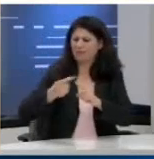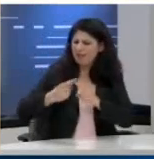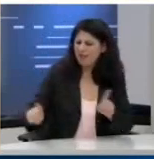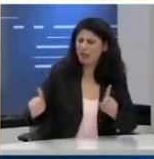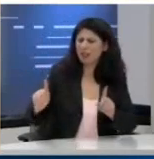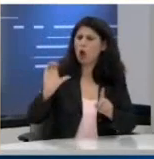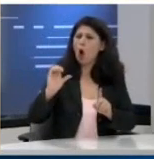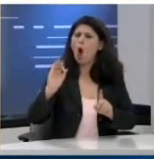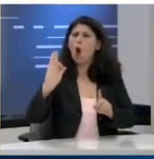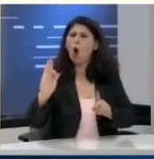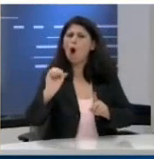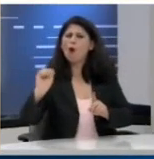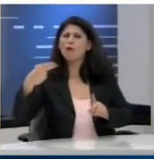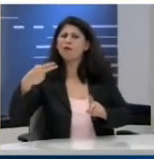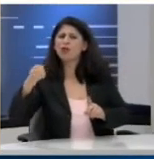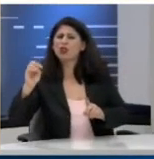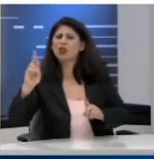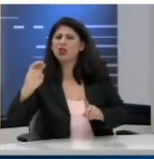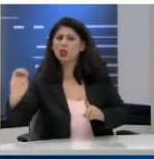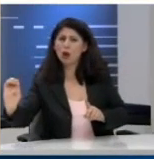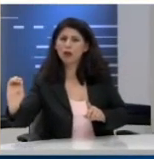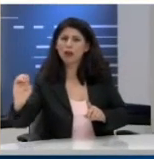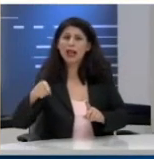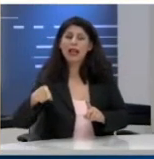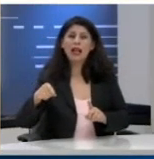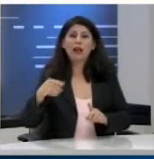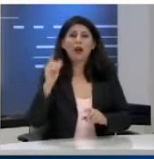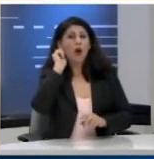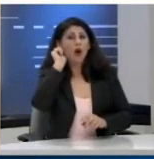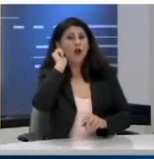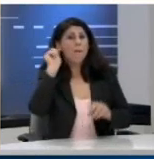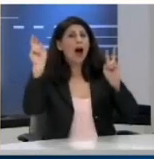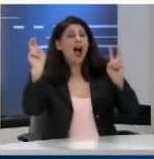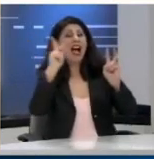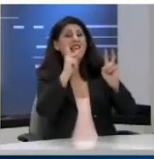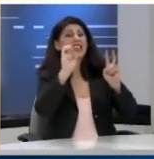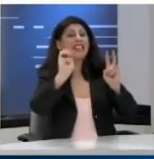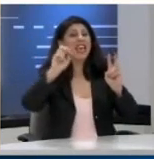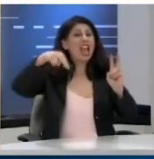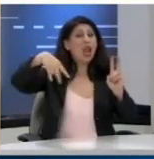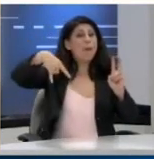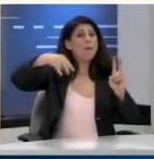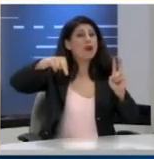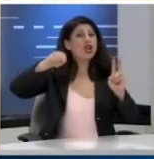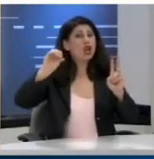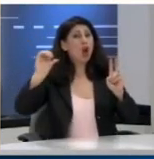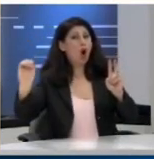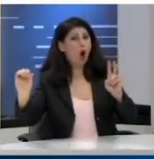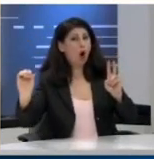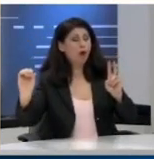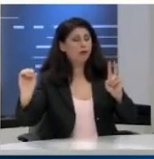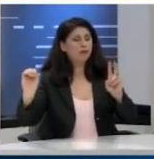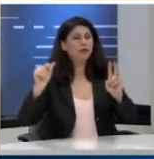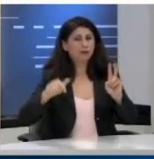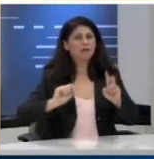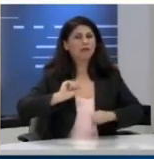ενοχλούν. Η μορφή σας, λοιπόν, θεωρώ ότι επί της ουσίας είναι εναντίον της